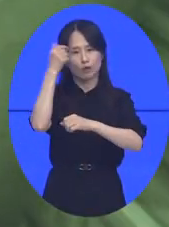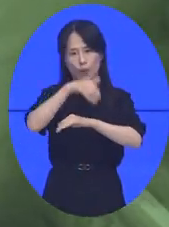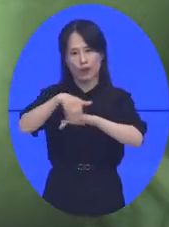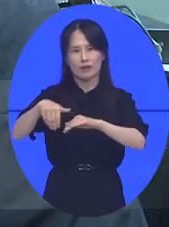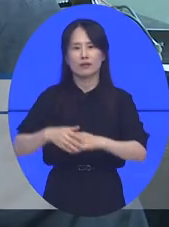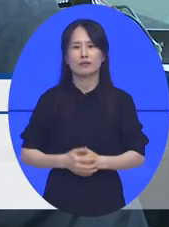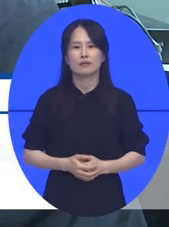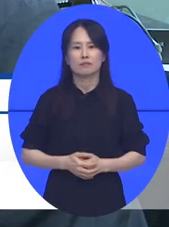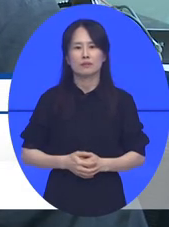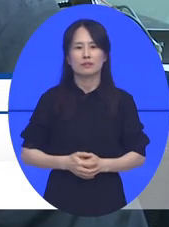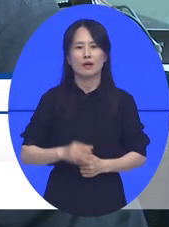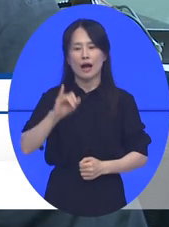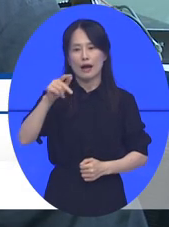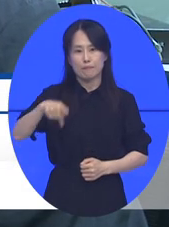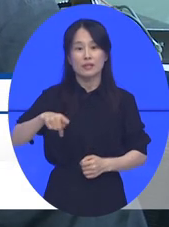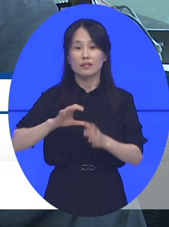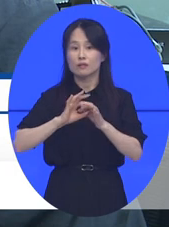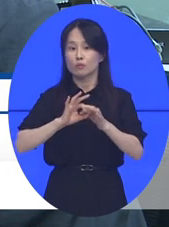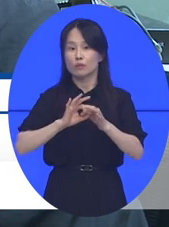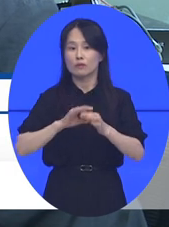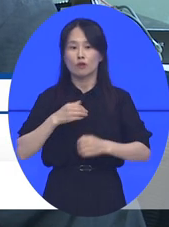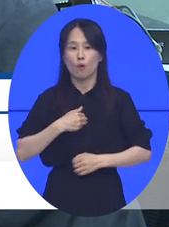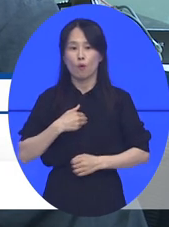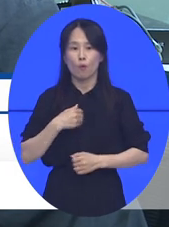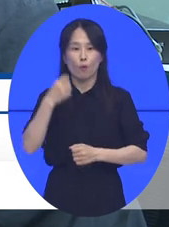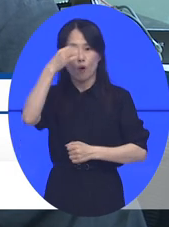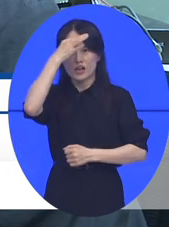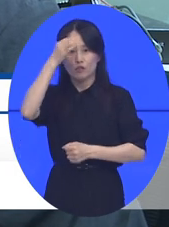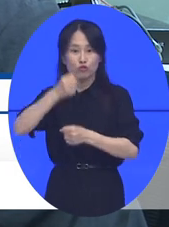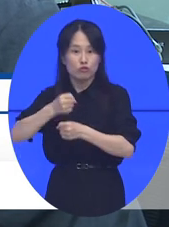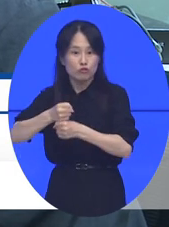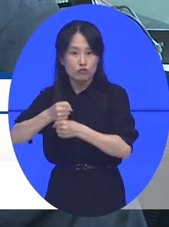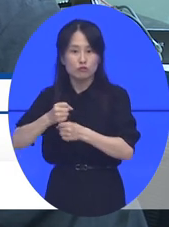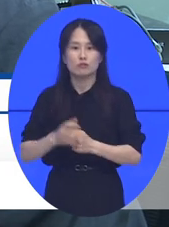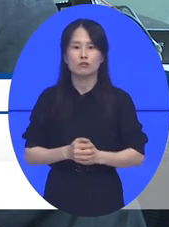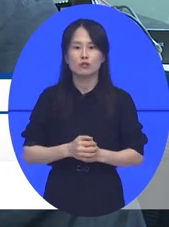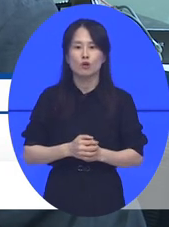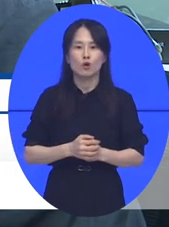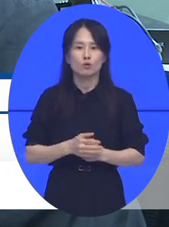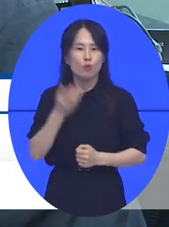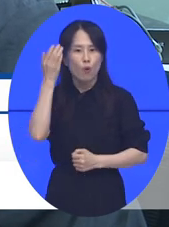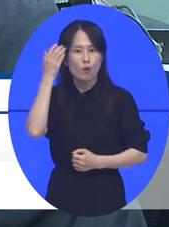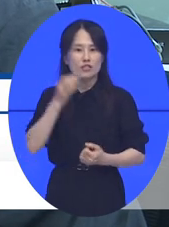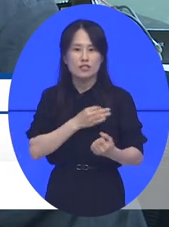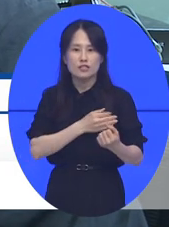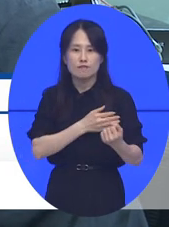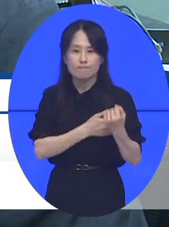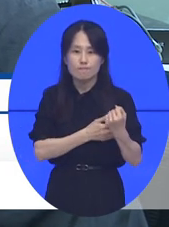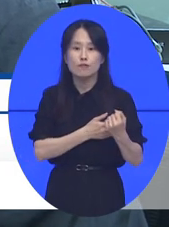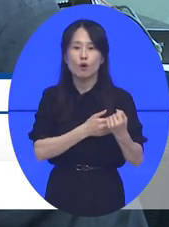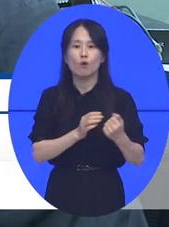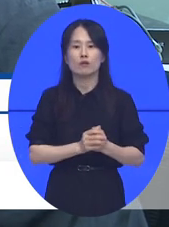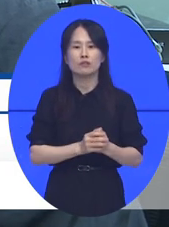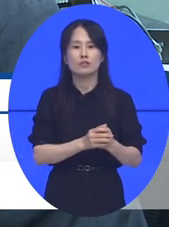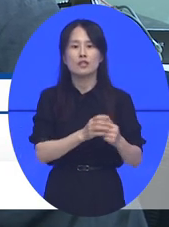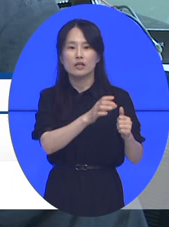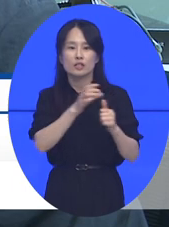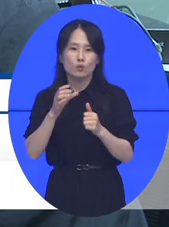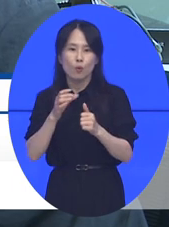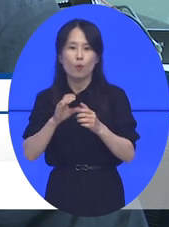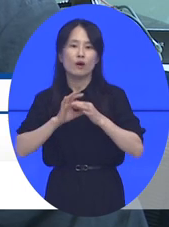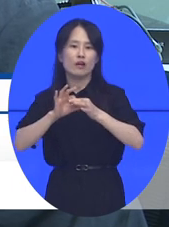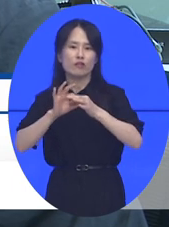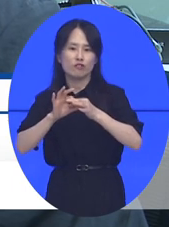계획입니다. IP를 통해 저희의 제작 기술, 그리고 콘텐츠를 크리에이티브하는 기술들을 좀더 시도해 볼수